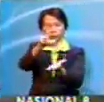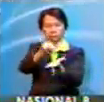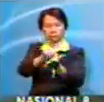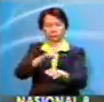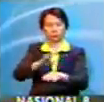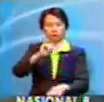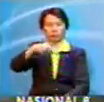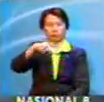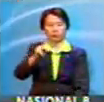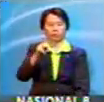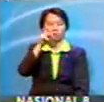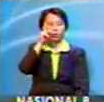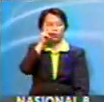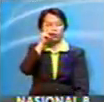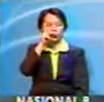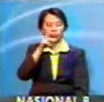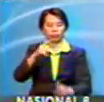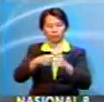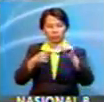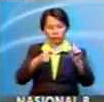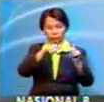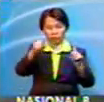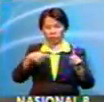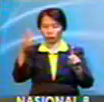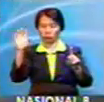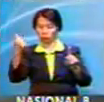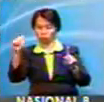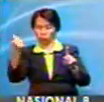di IPD Kota Star. Antara Januari hingga Oktober,